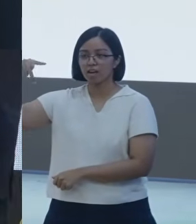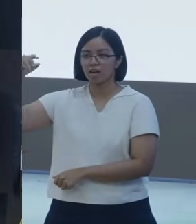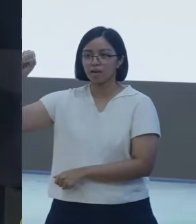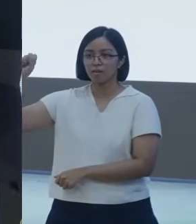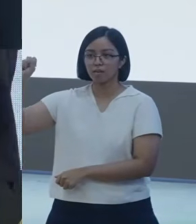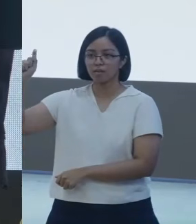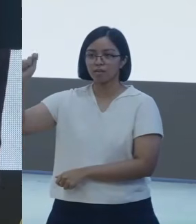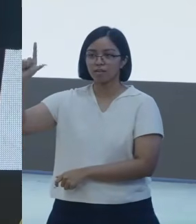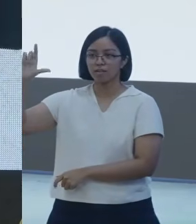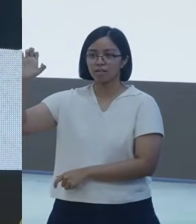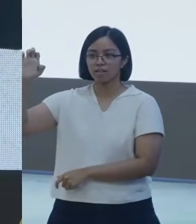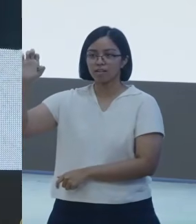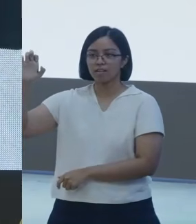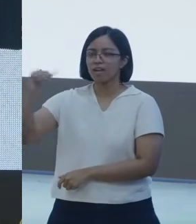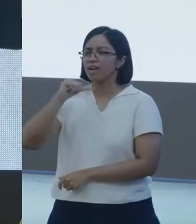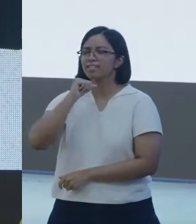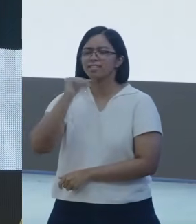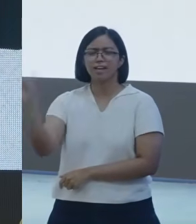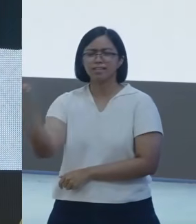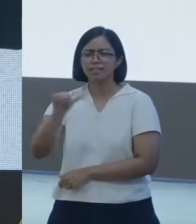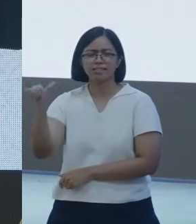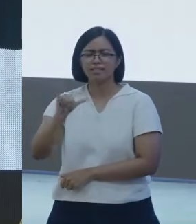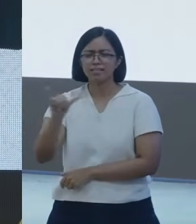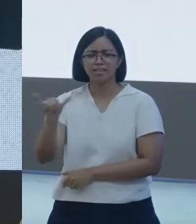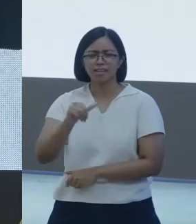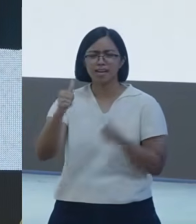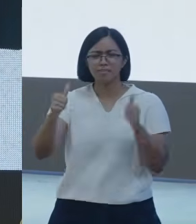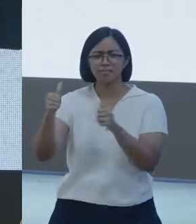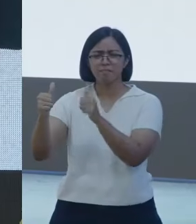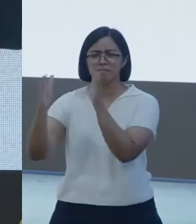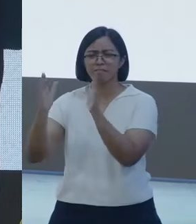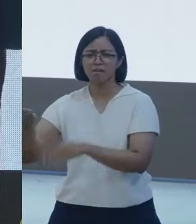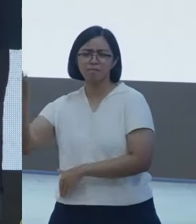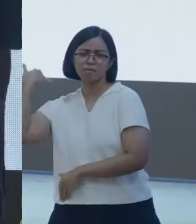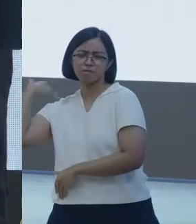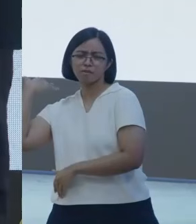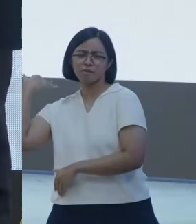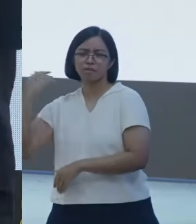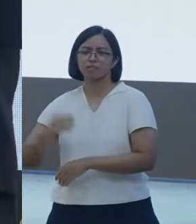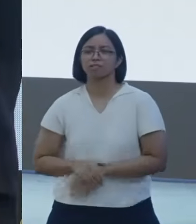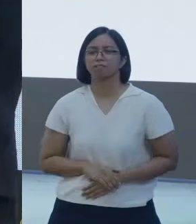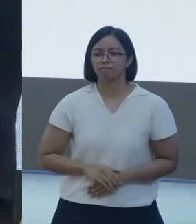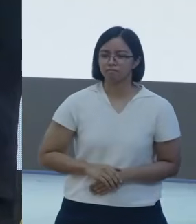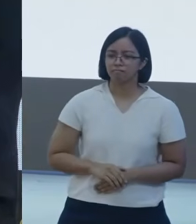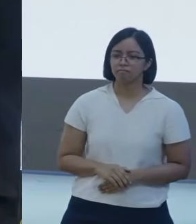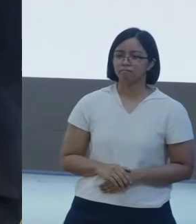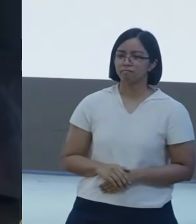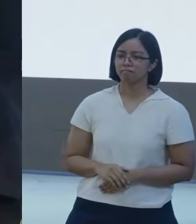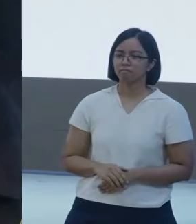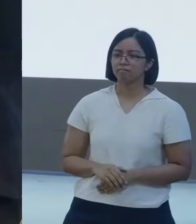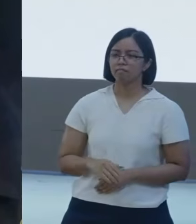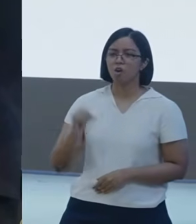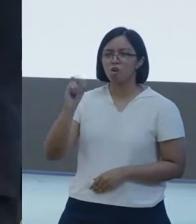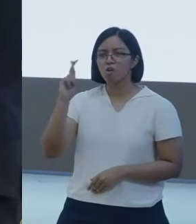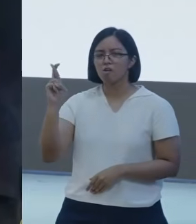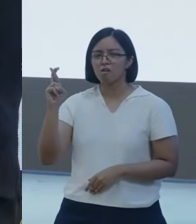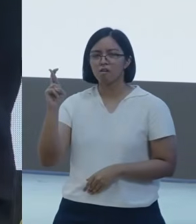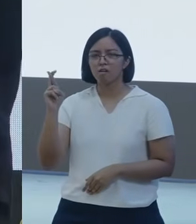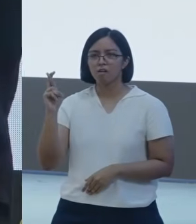Hindi po sila apostle in the same way as Paul was an apostle, or Peter